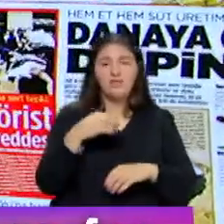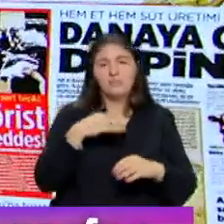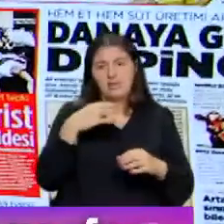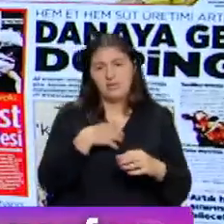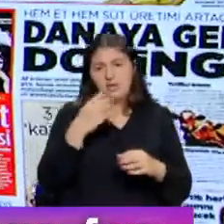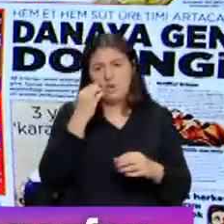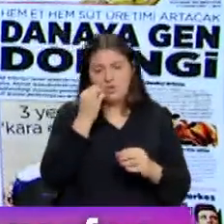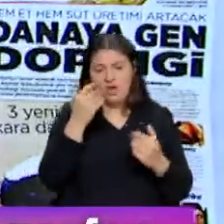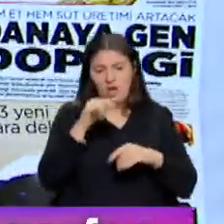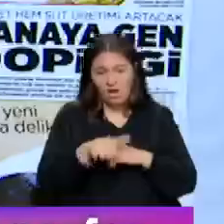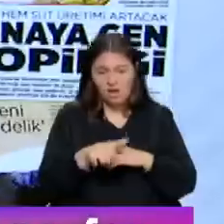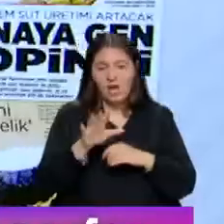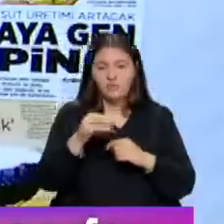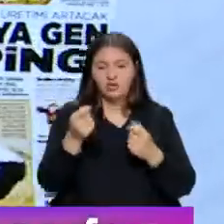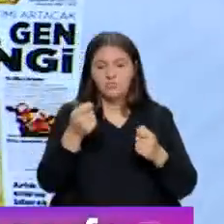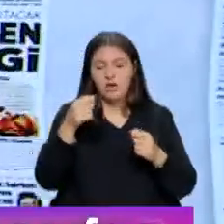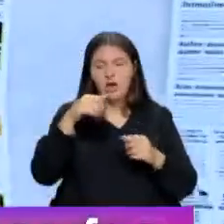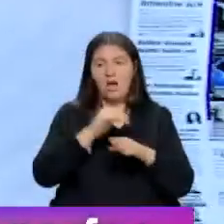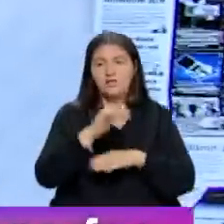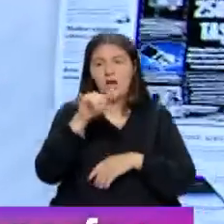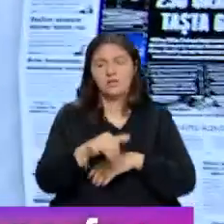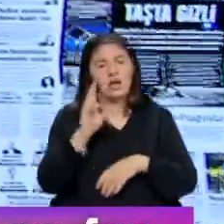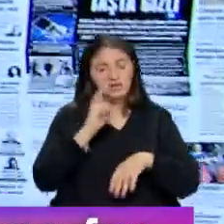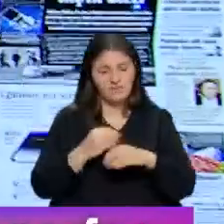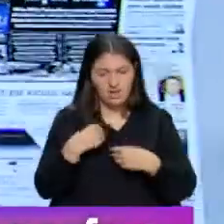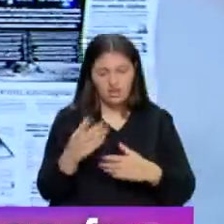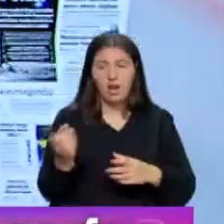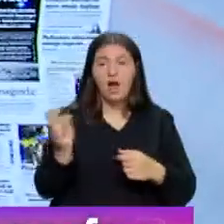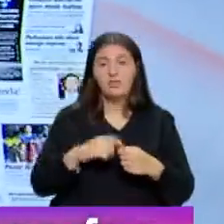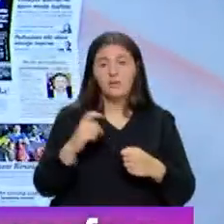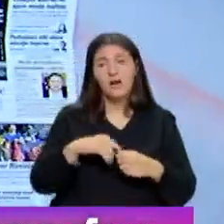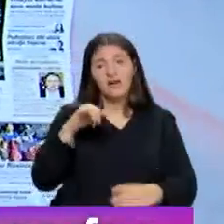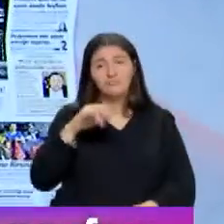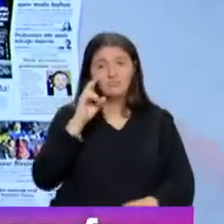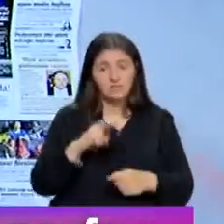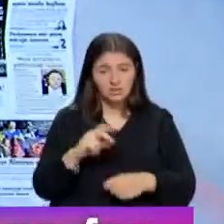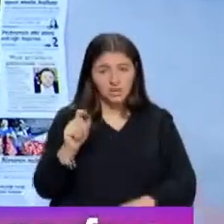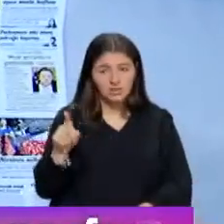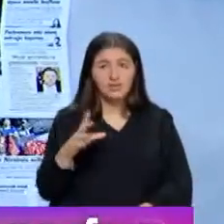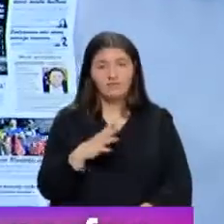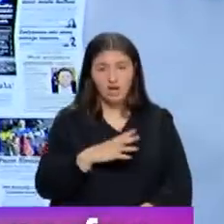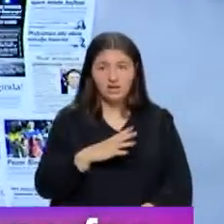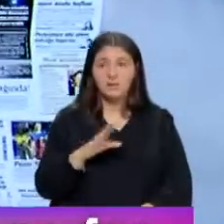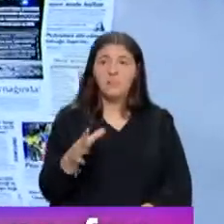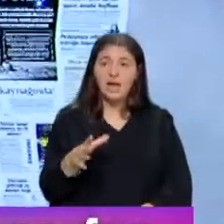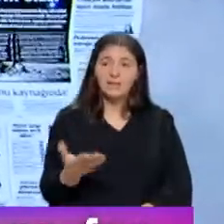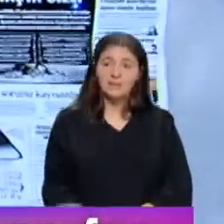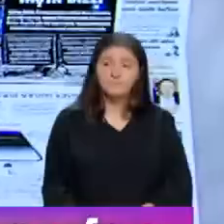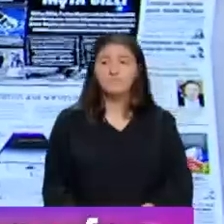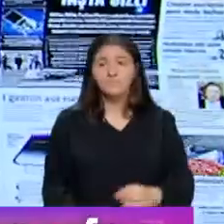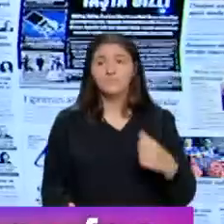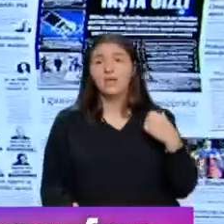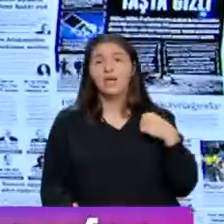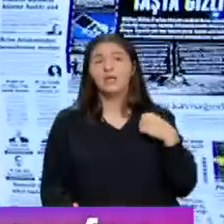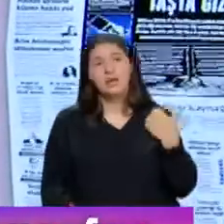haklarını hem de çalışma hayatındaki haklarını hatırlatanlar sonra atama haklarını hatırlatanlar var Belki de yine